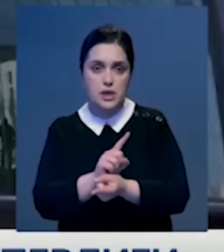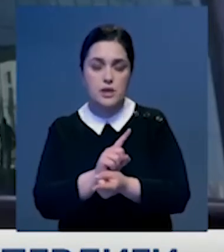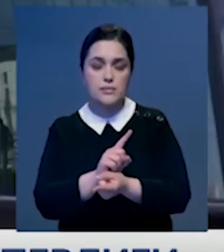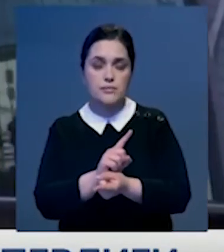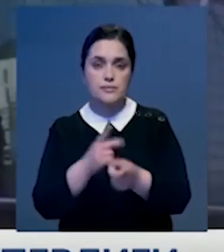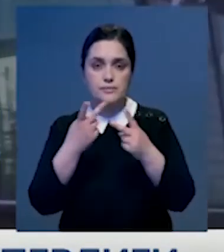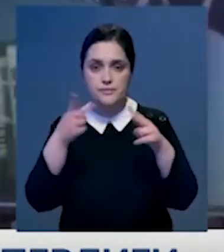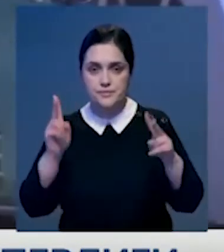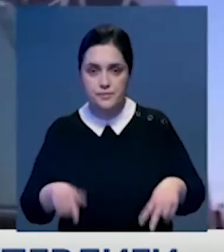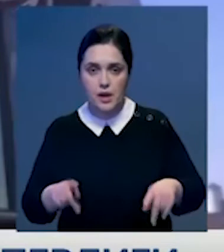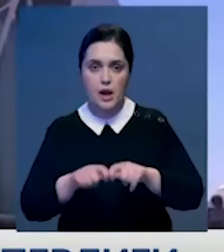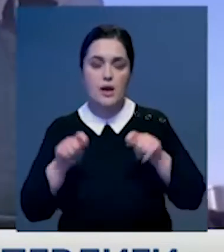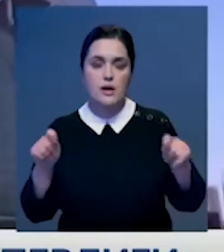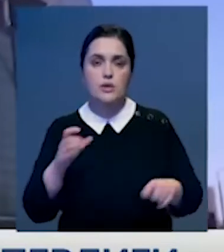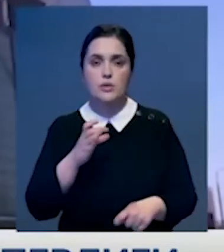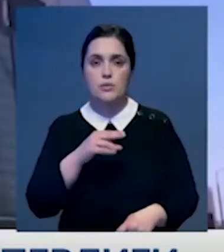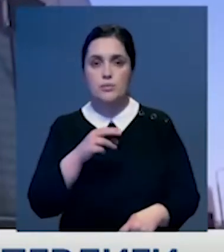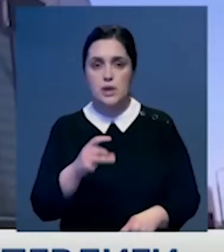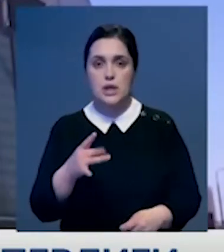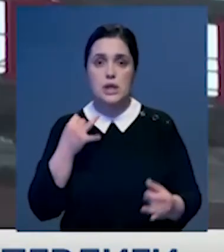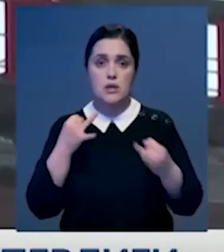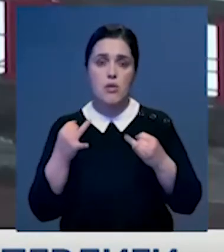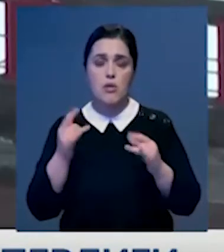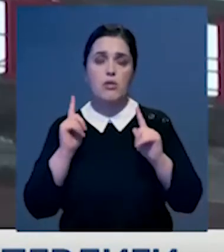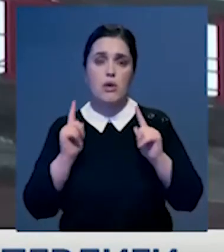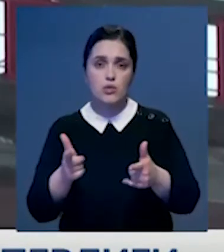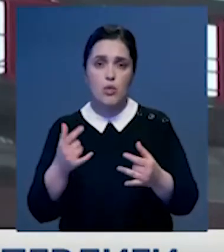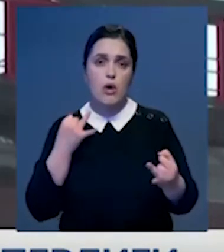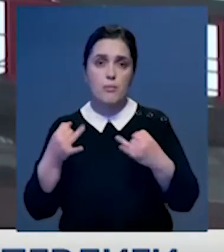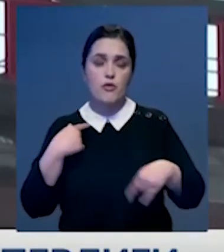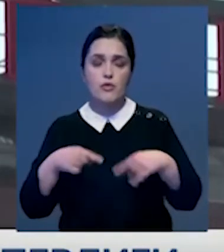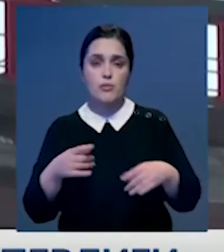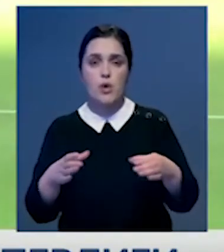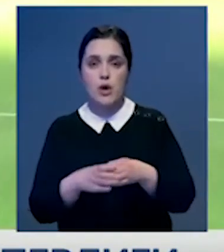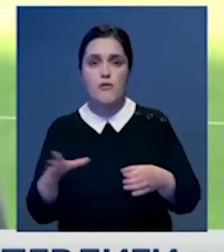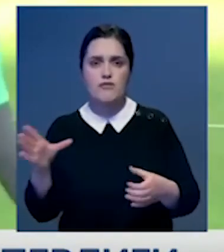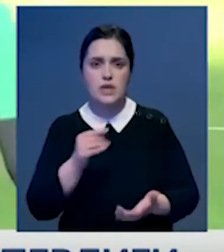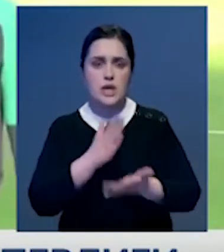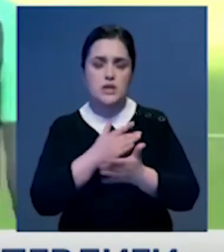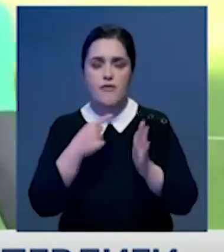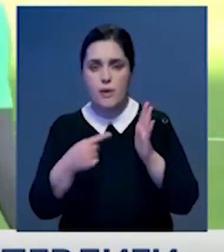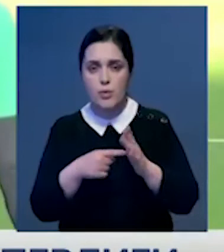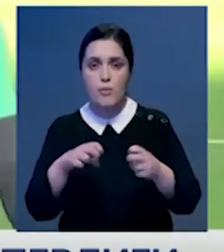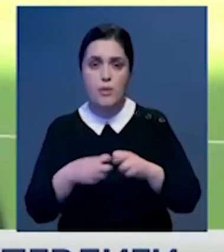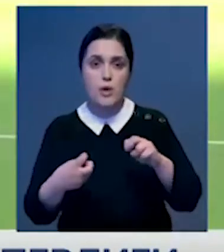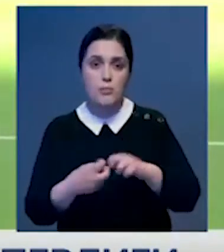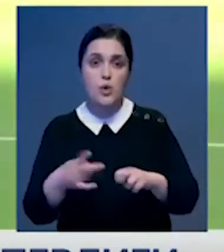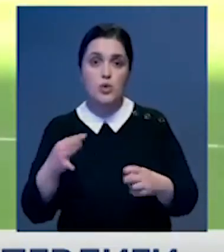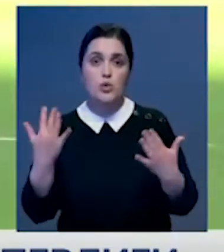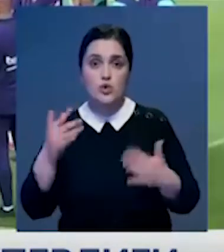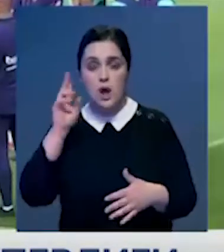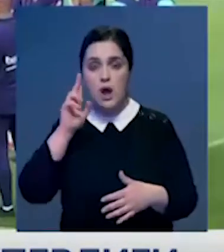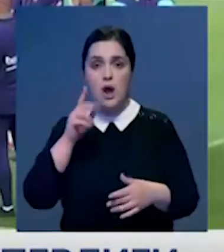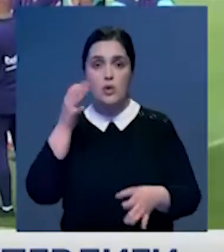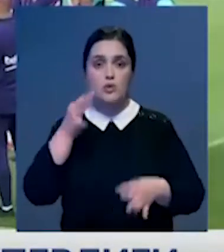и основатель их супер лиги готова обсудить с футбольными организациями все имеющиеся вопросы однако уже обратились в суды